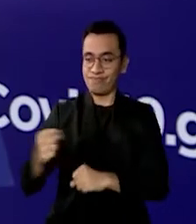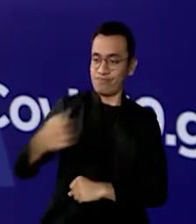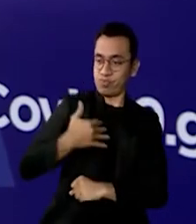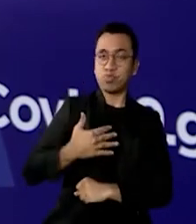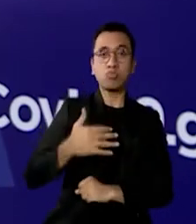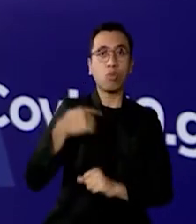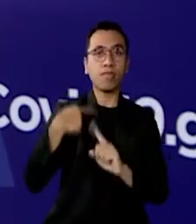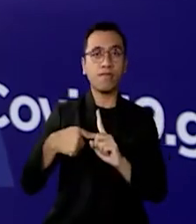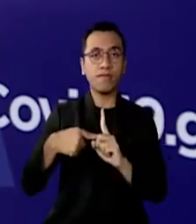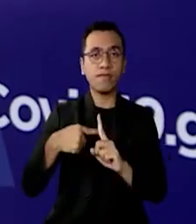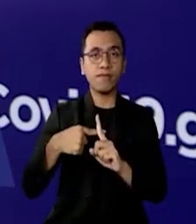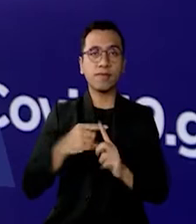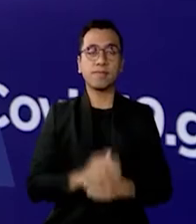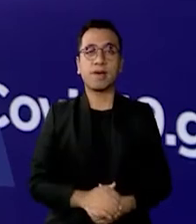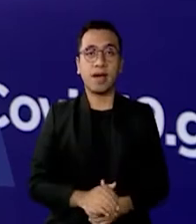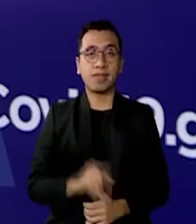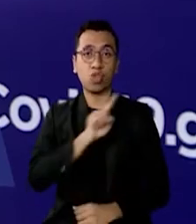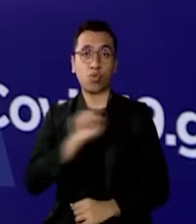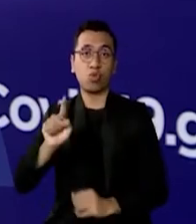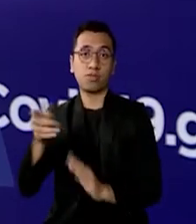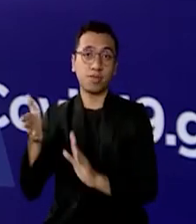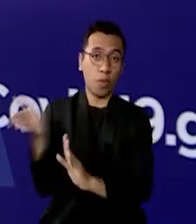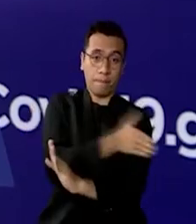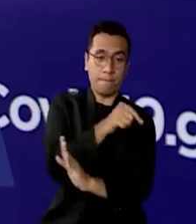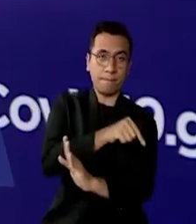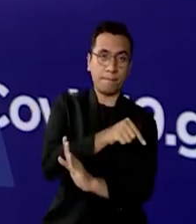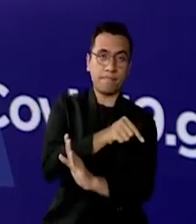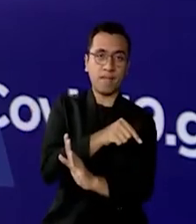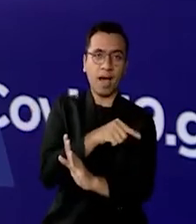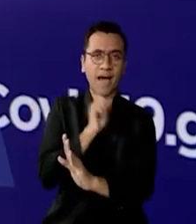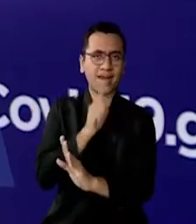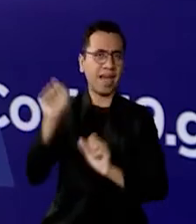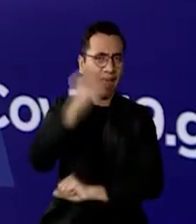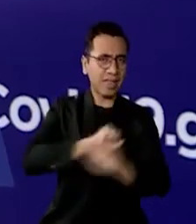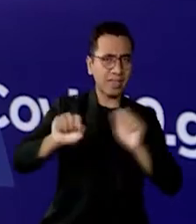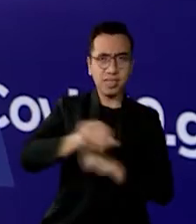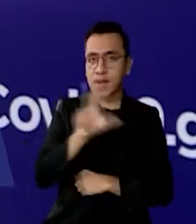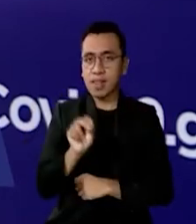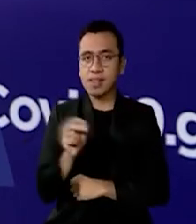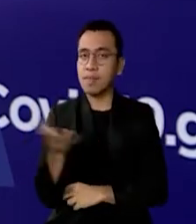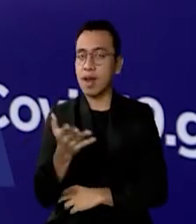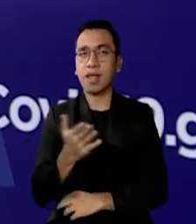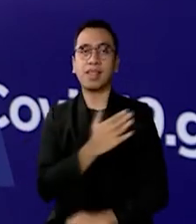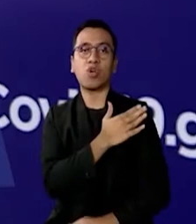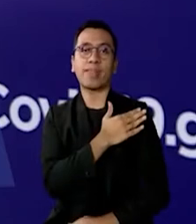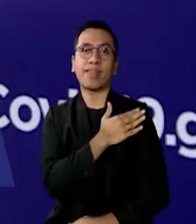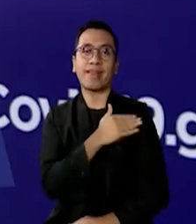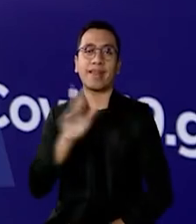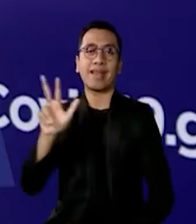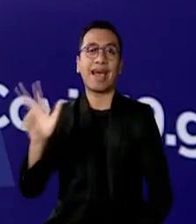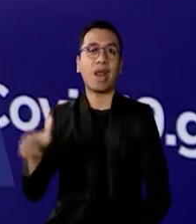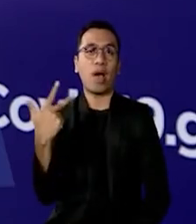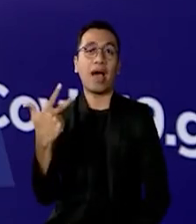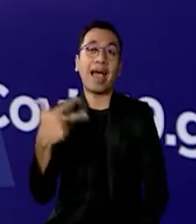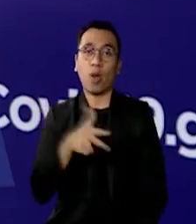dan pada saat itu seminggu sebelumnya memang ada kegiatan tingkat Jawa Barat yang dilaksanakan di Kabupaten Karawang